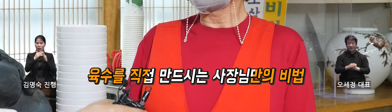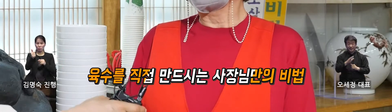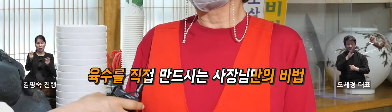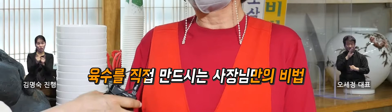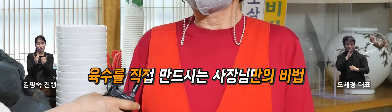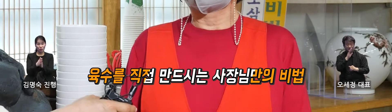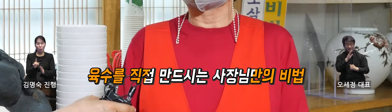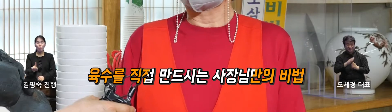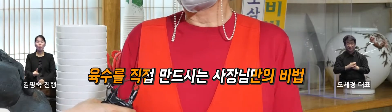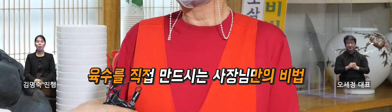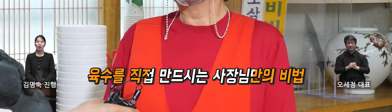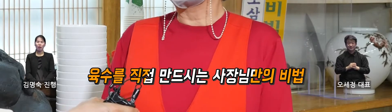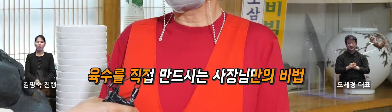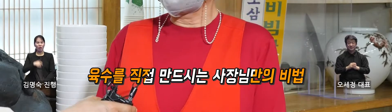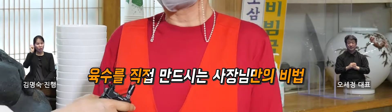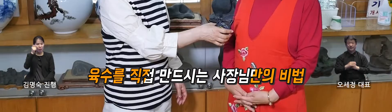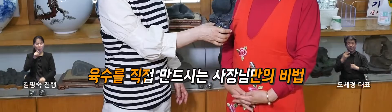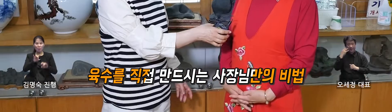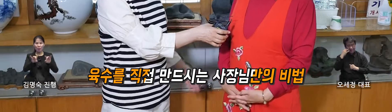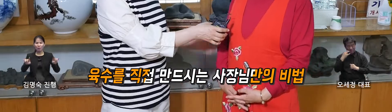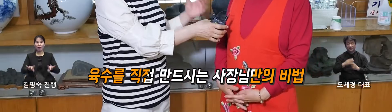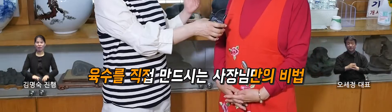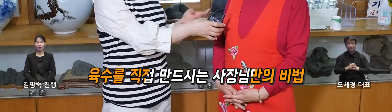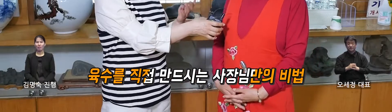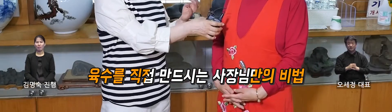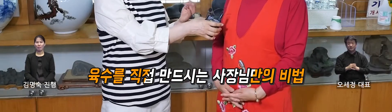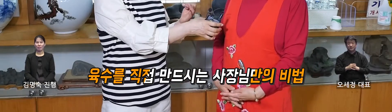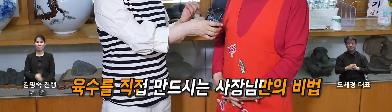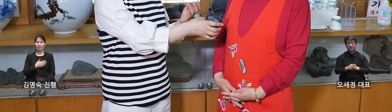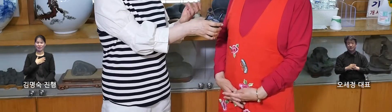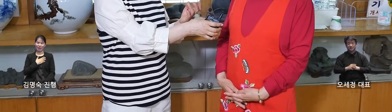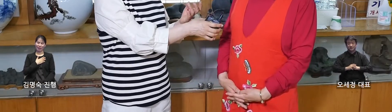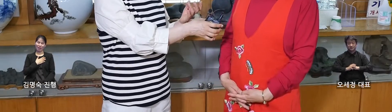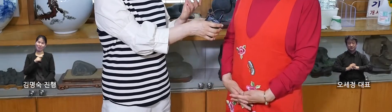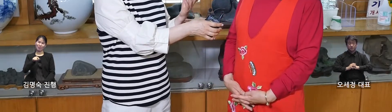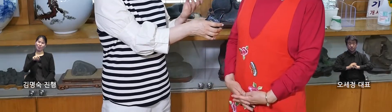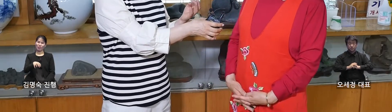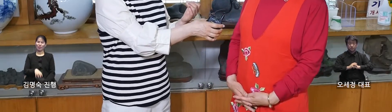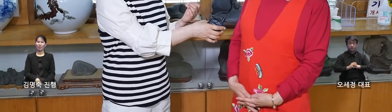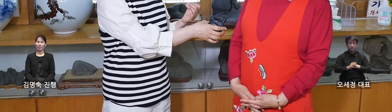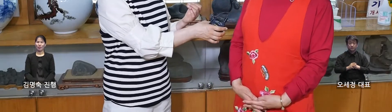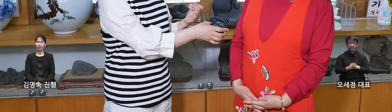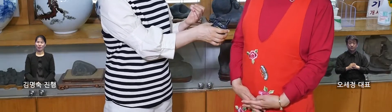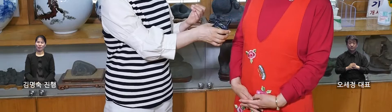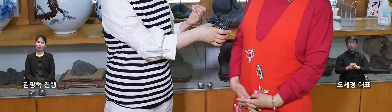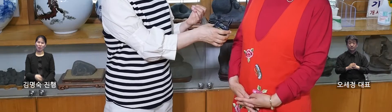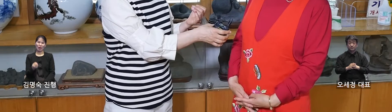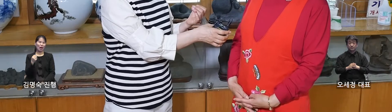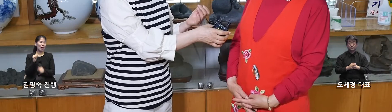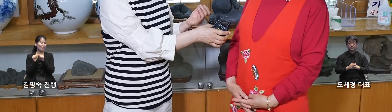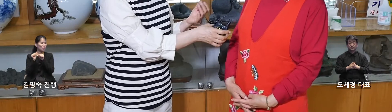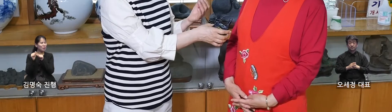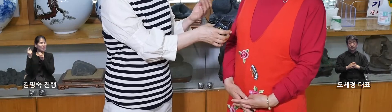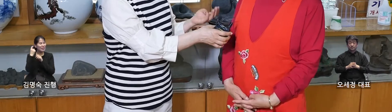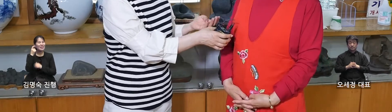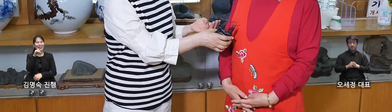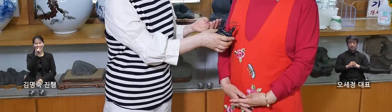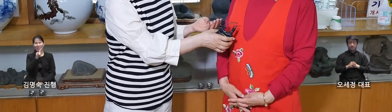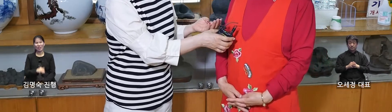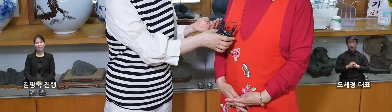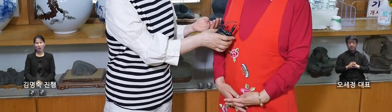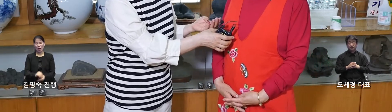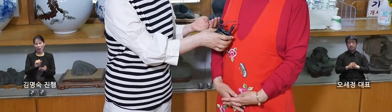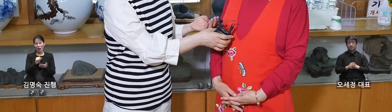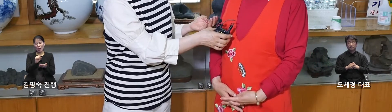그렇죠. 새벽마다. 예, 예. 그 제가 여기서 이제 몇 가지 소문은